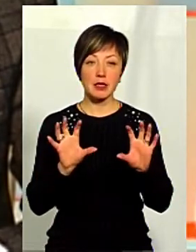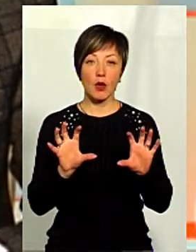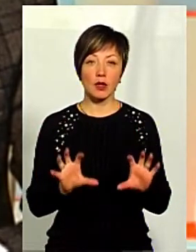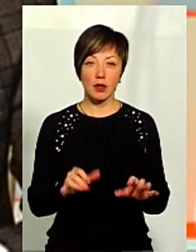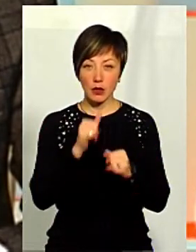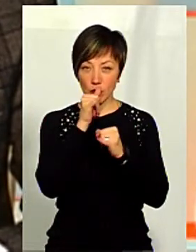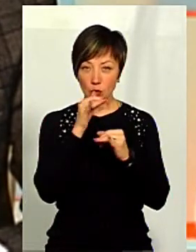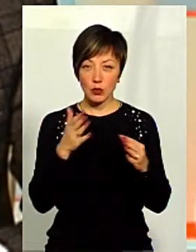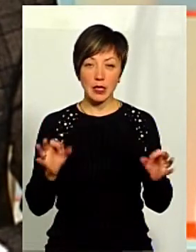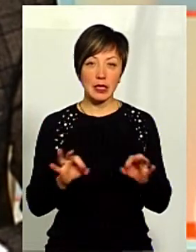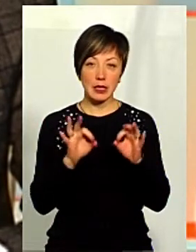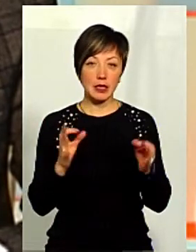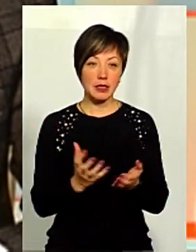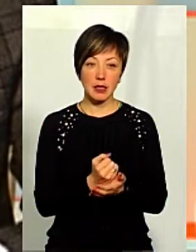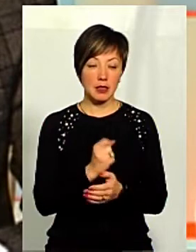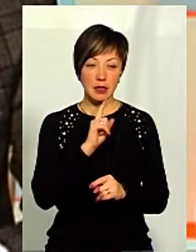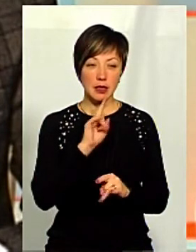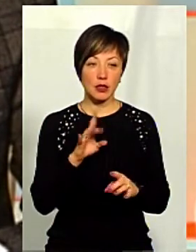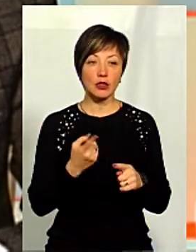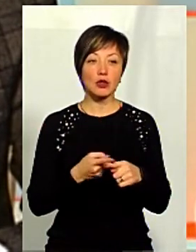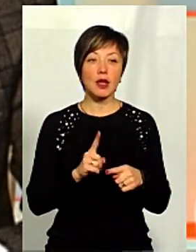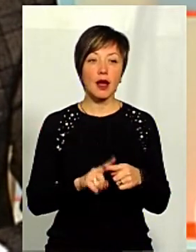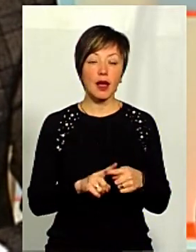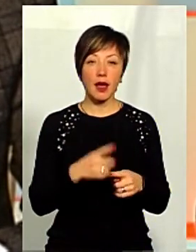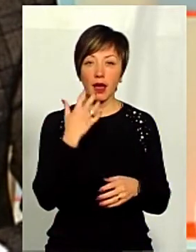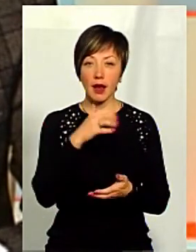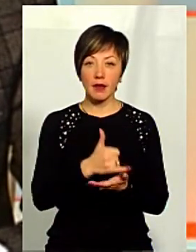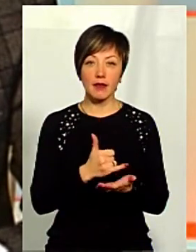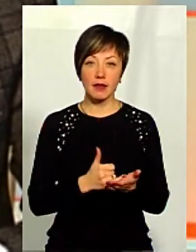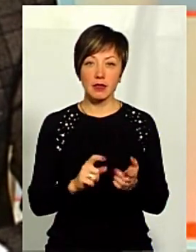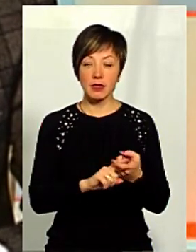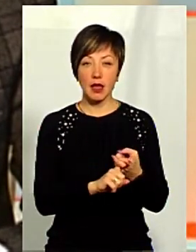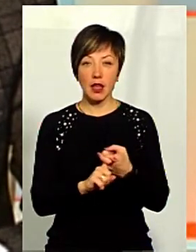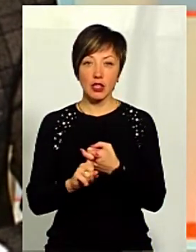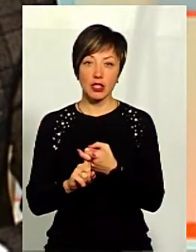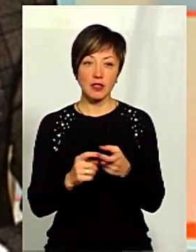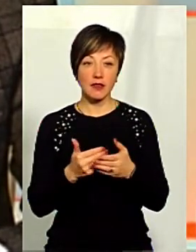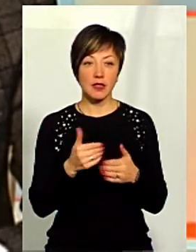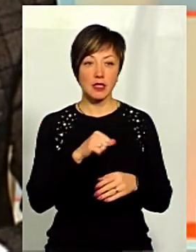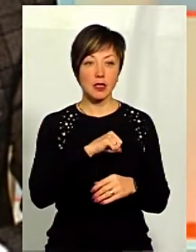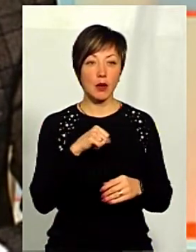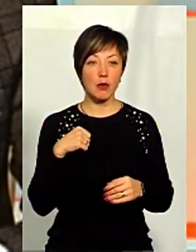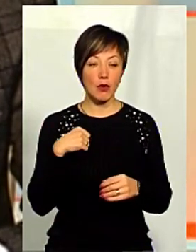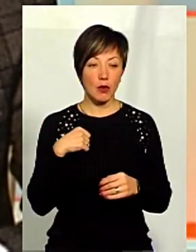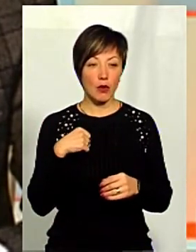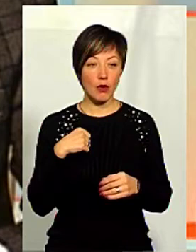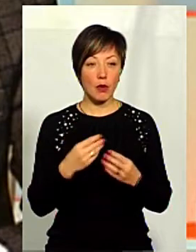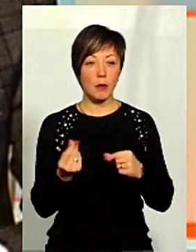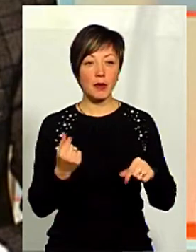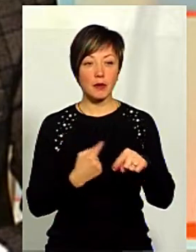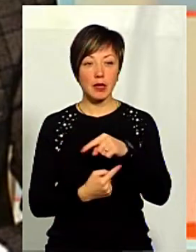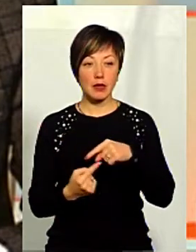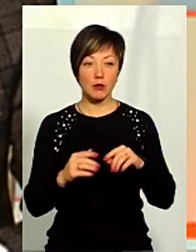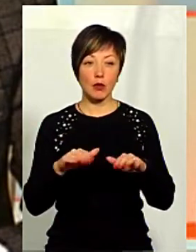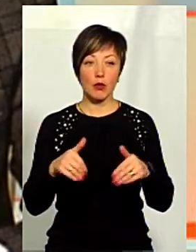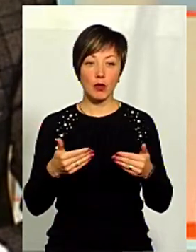законодавчо ми не можемо ніде знайти і не знайдемо, що таке глінтвейн. Це залежить вже від самого підприємця, що